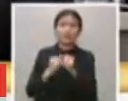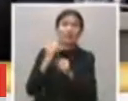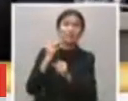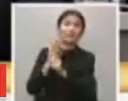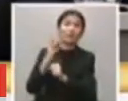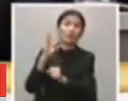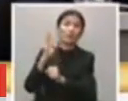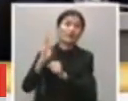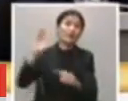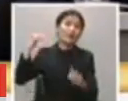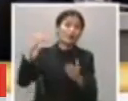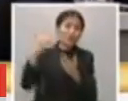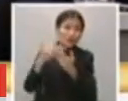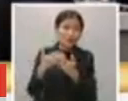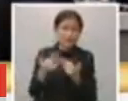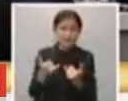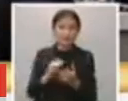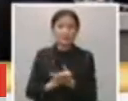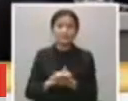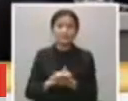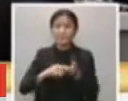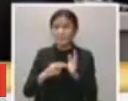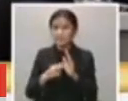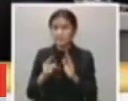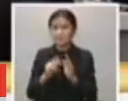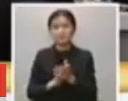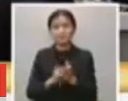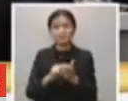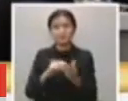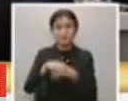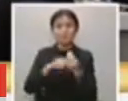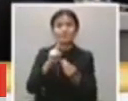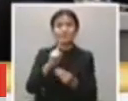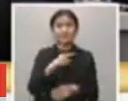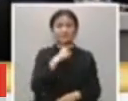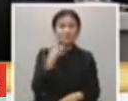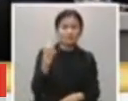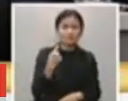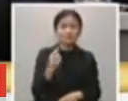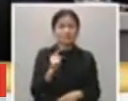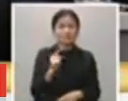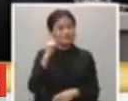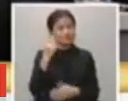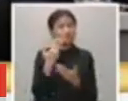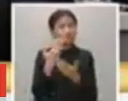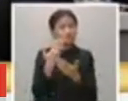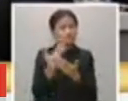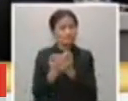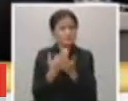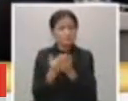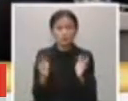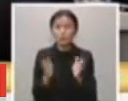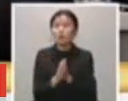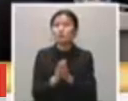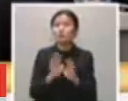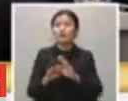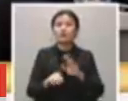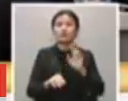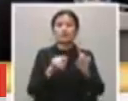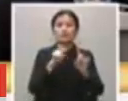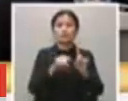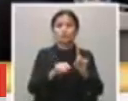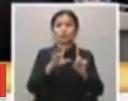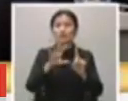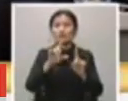6ปีหมายความว่าความเสียหายทางเศรษฐกิจที่ท่านทำมาเนี่ยเอาเป็นตัวเลขคำนวณกันง่ายๆเนี่ยไม่ต่ำกว่า 1.5 ล้านล้านบา